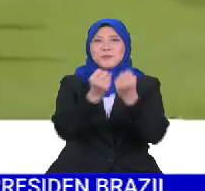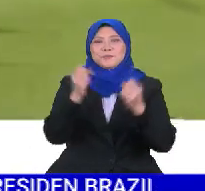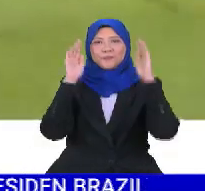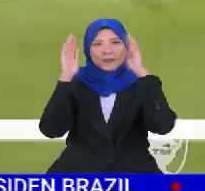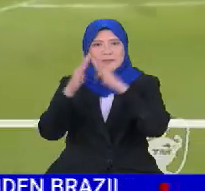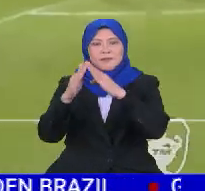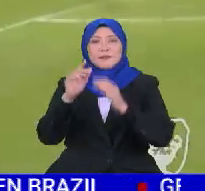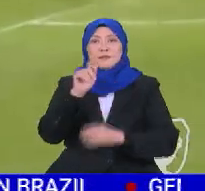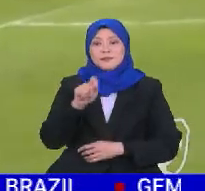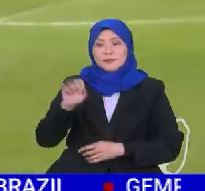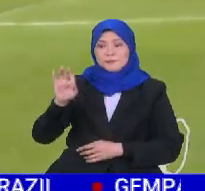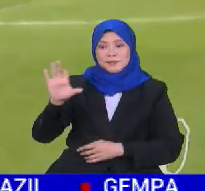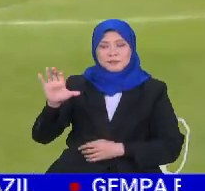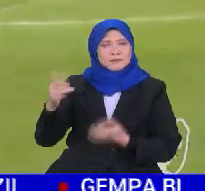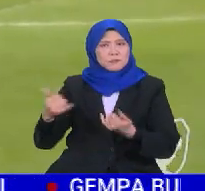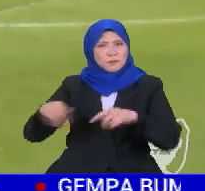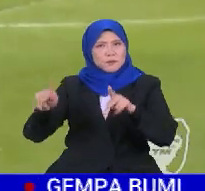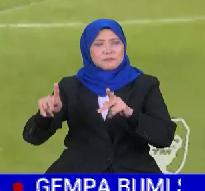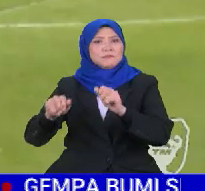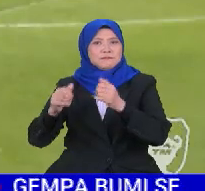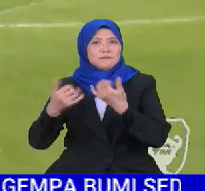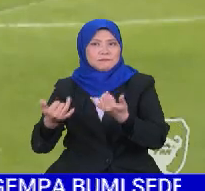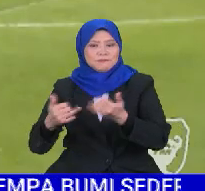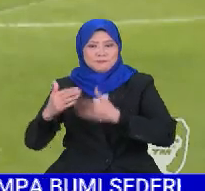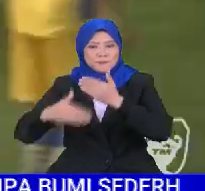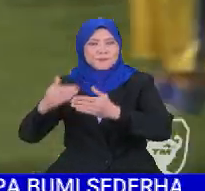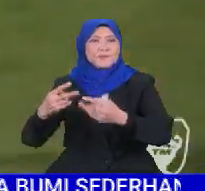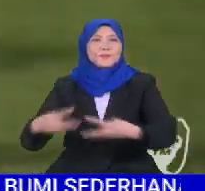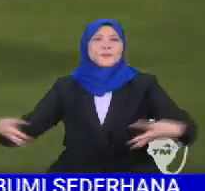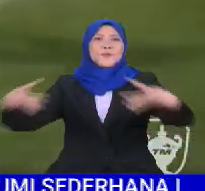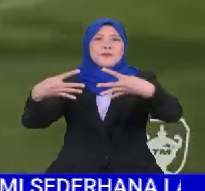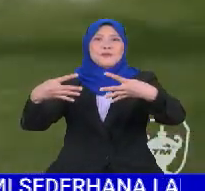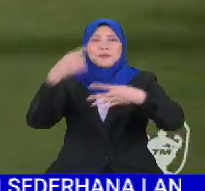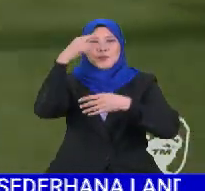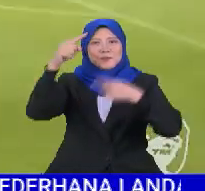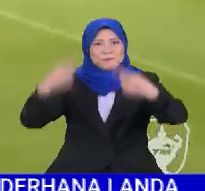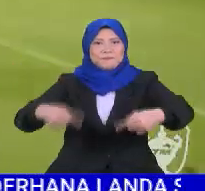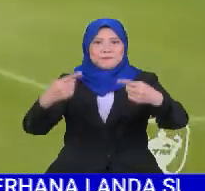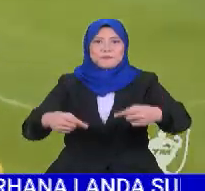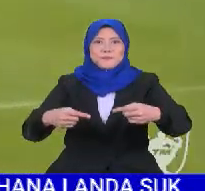Ketika ini, TFC dilihat berpeluang cerah untuk melangkah ke saingan suku akhir kejohanan.